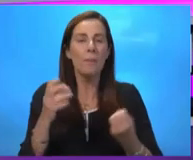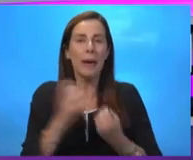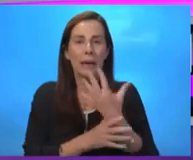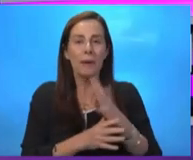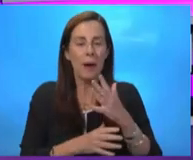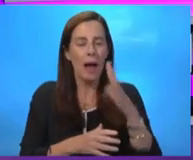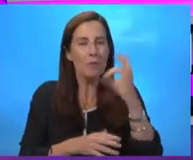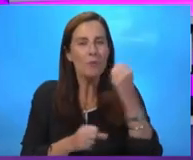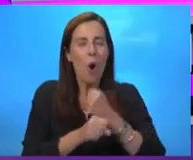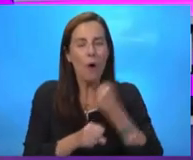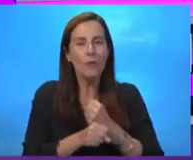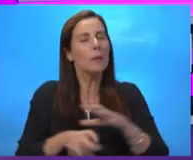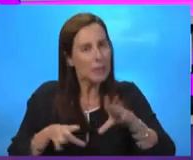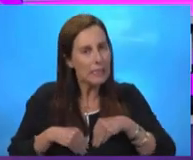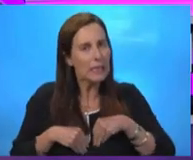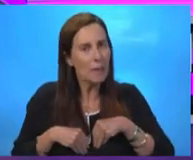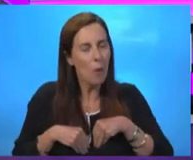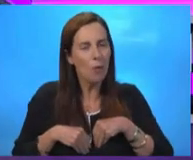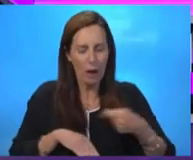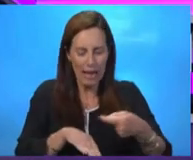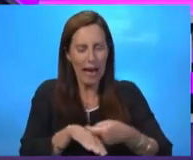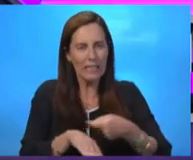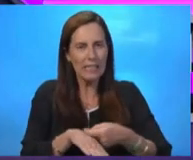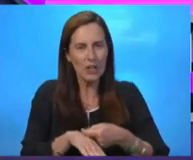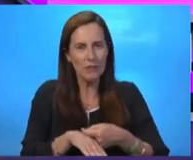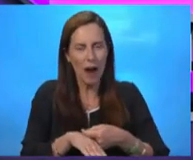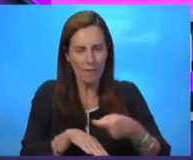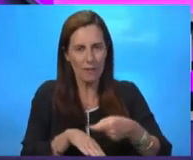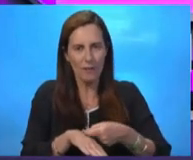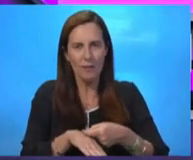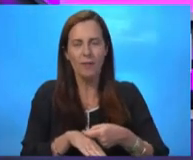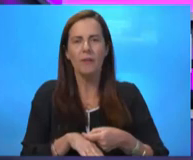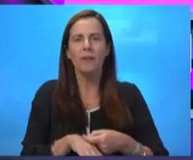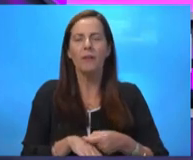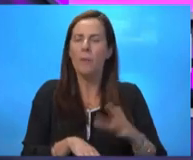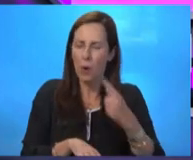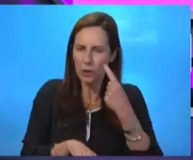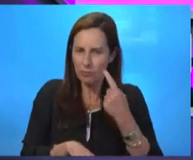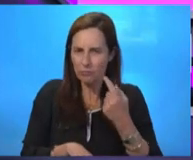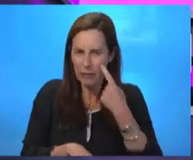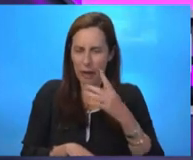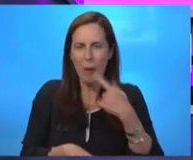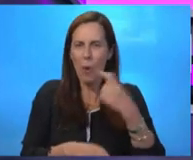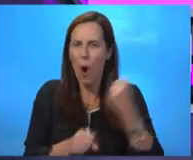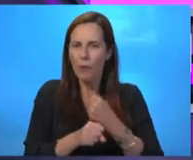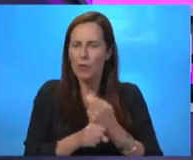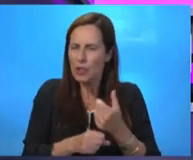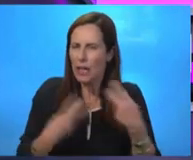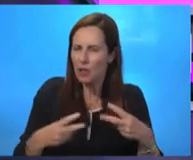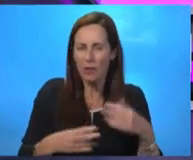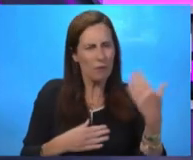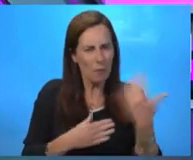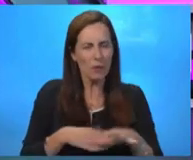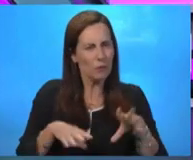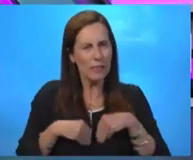החברה הסכימו להכניס את הדבר הזה מתחת לכף היד. בוא נשמע את העובדים שקצת חששו, אבל בסופו של דבר הסכימו,